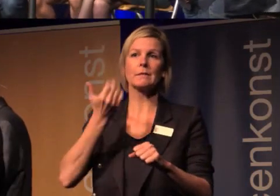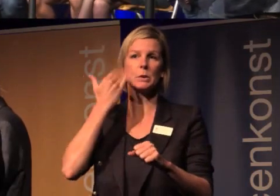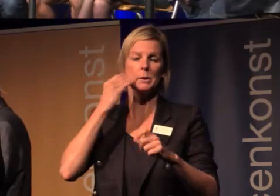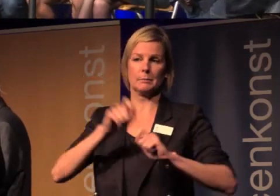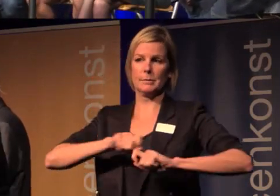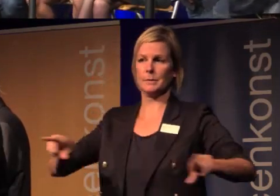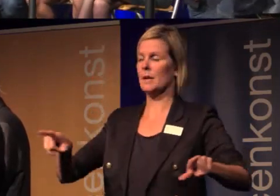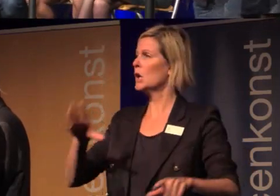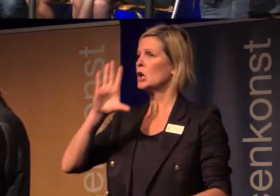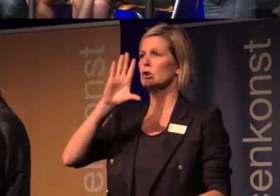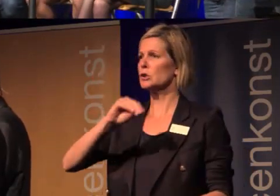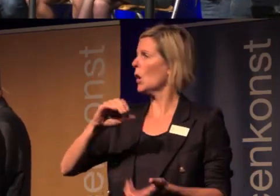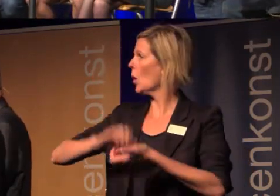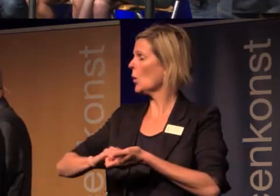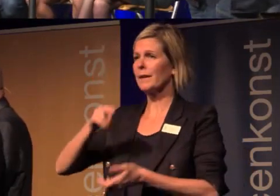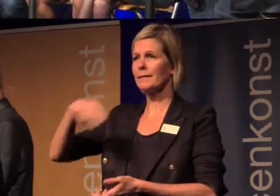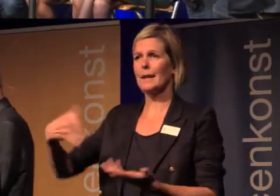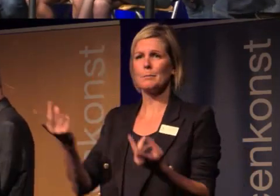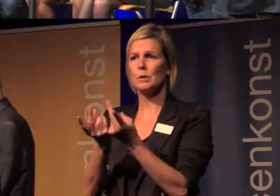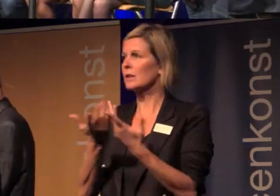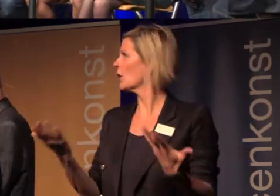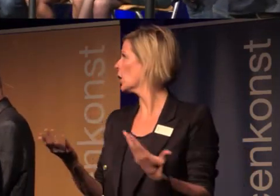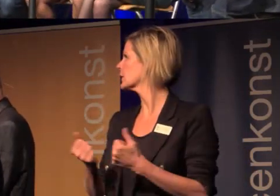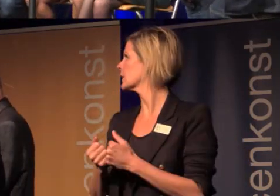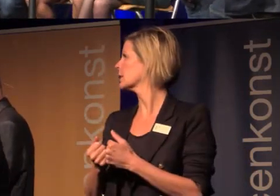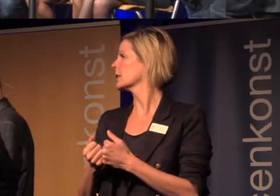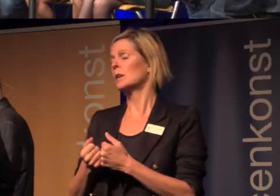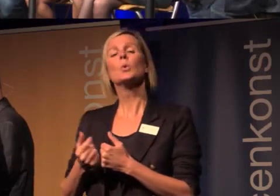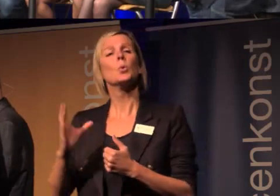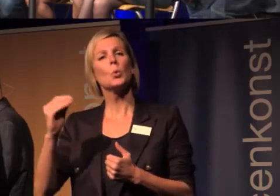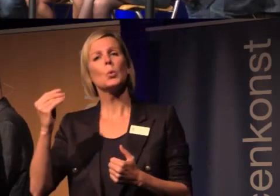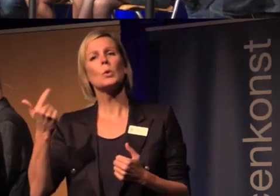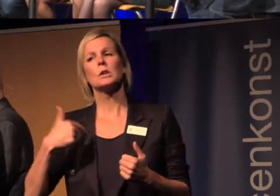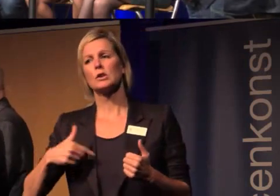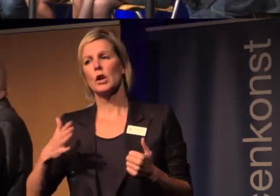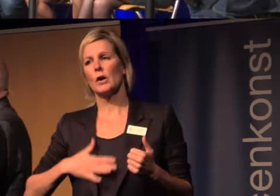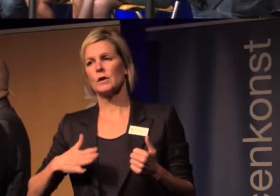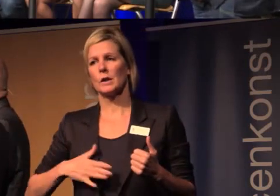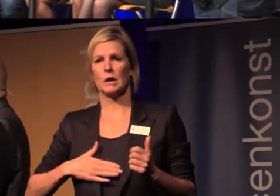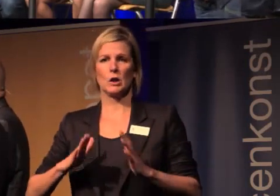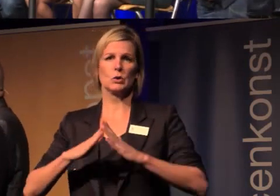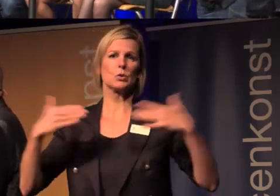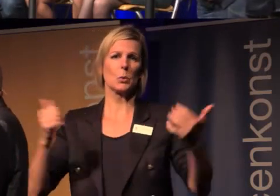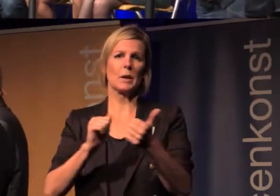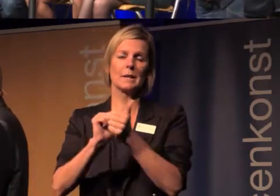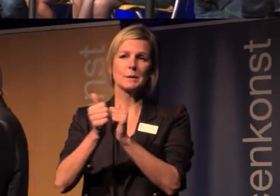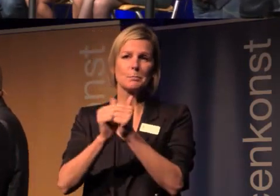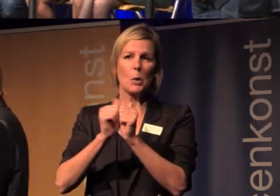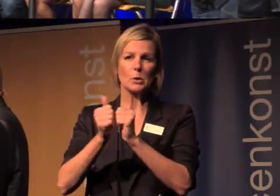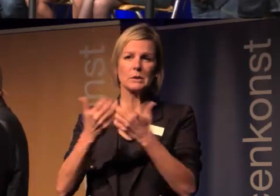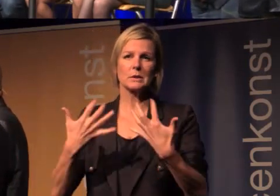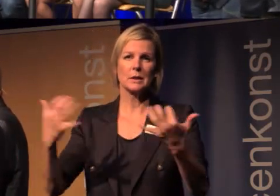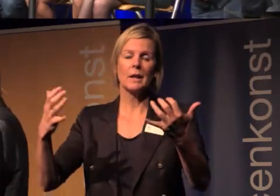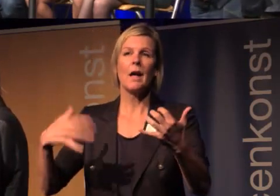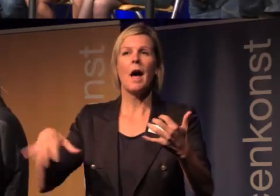Vad betyder ja och nej? Det betyder i det här fallet att jag tycker att stora idrottsevenemang ska kunna ses av